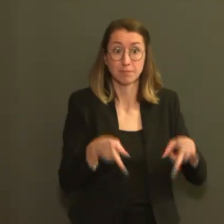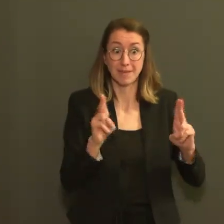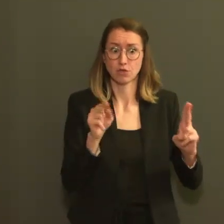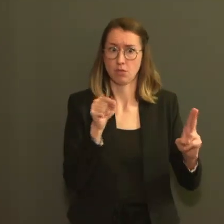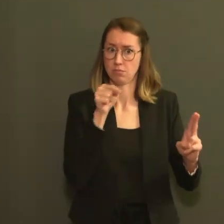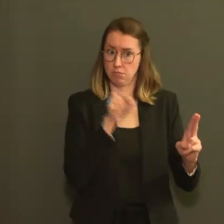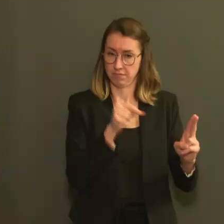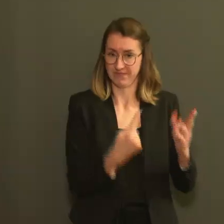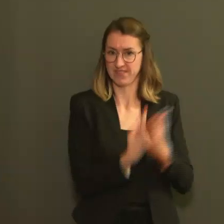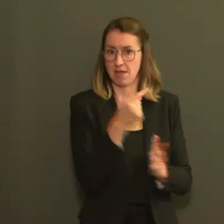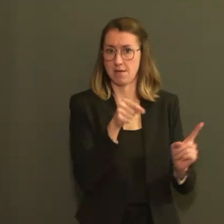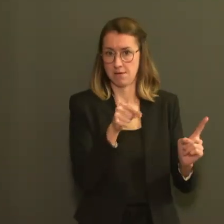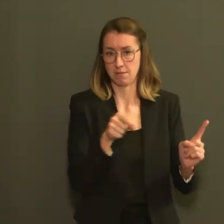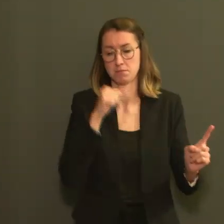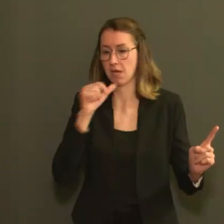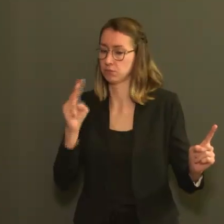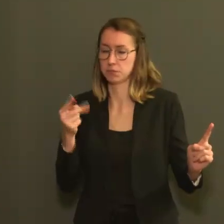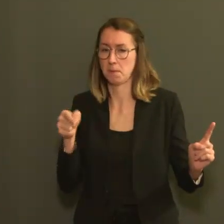fin du mois de juin.